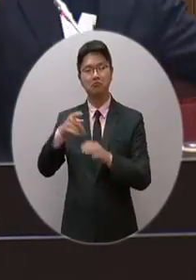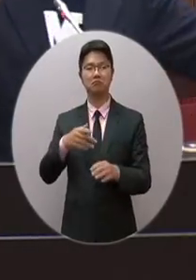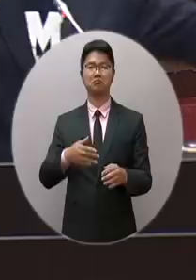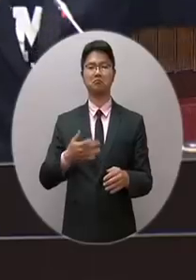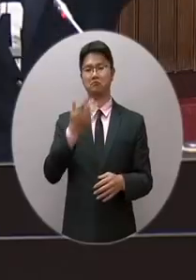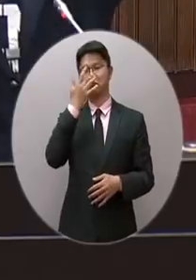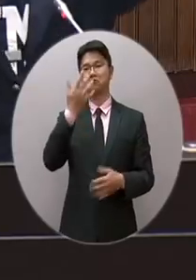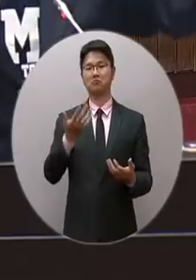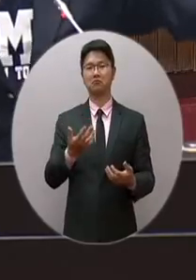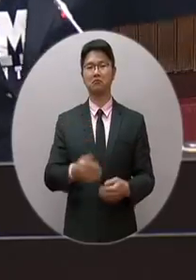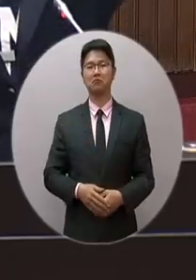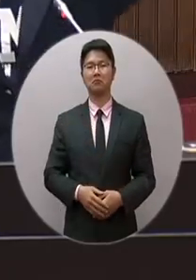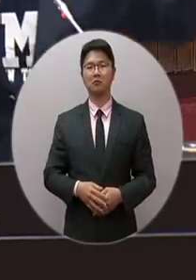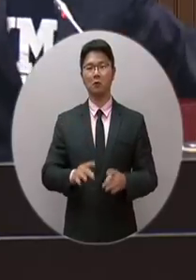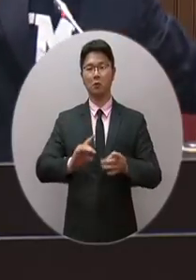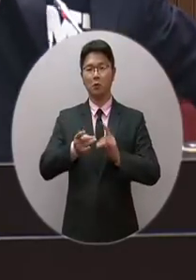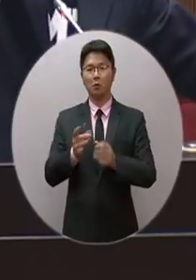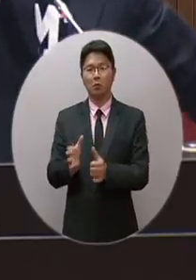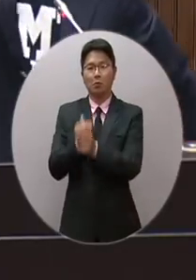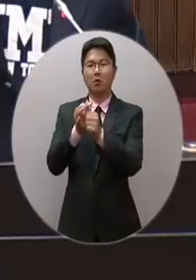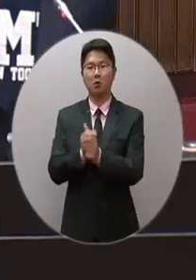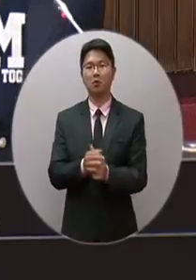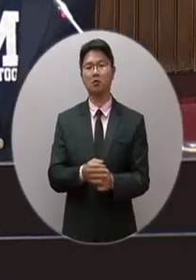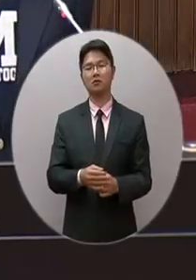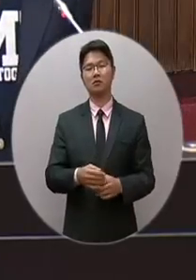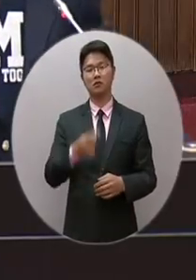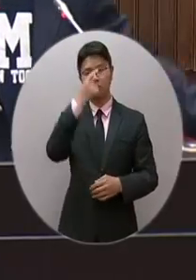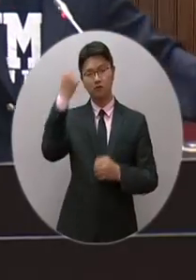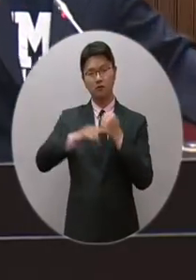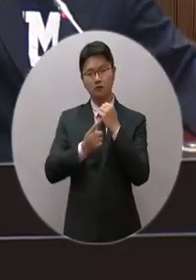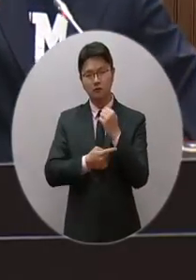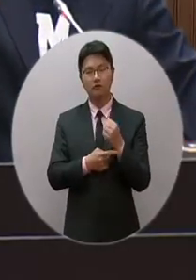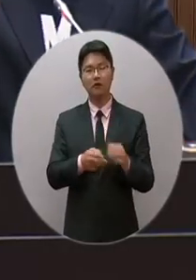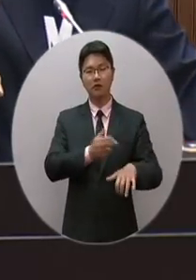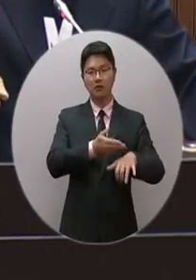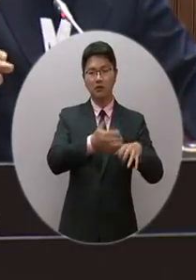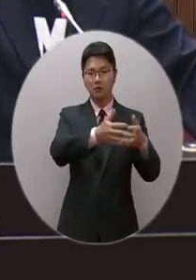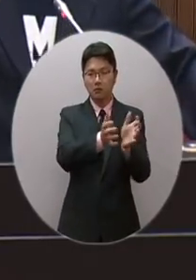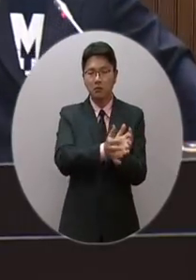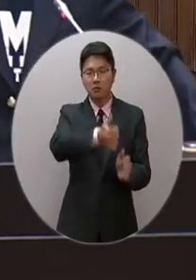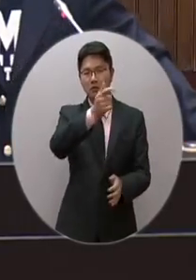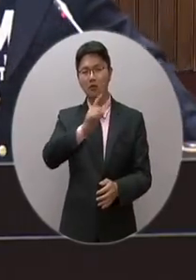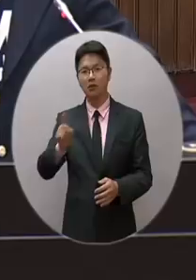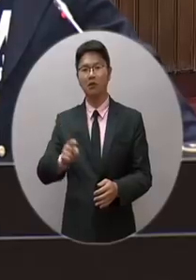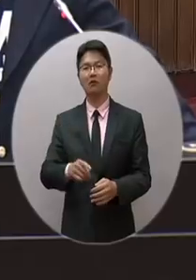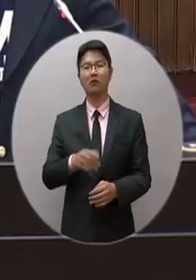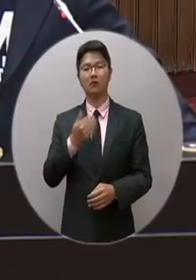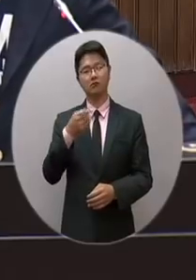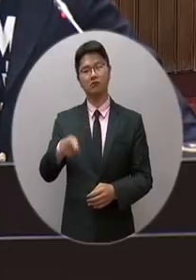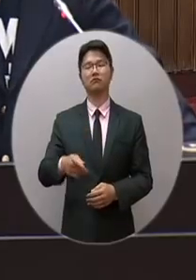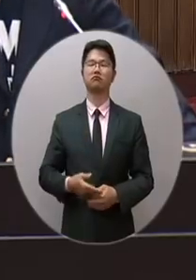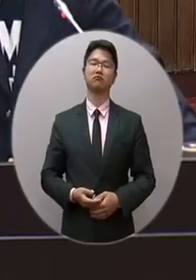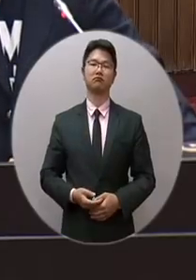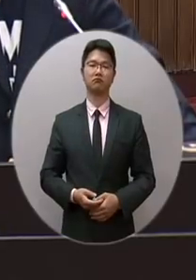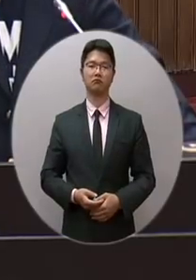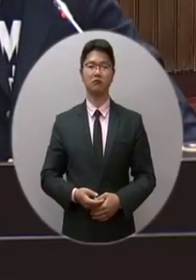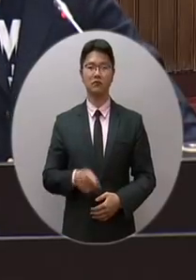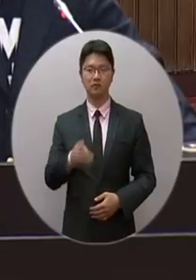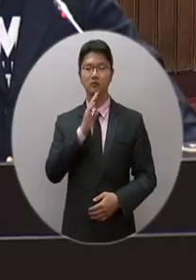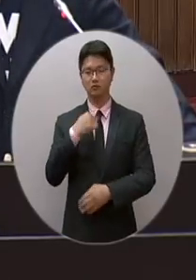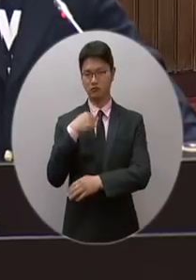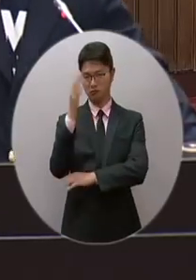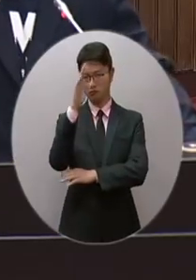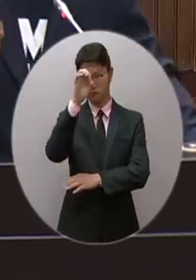然后旁边司法将来哦，什么科技部长也要来拱哦。如果民进党入场，就是站在政党